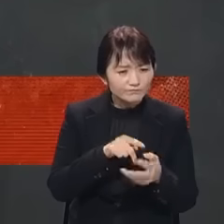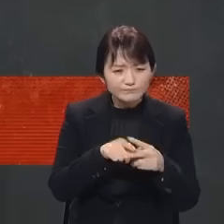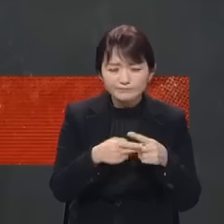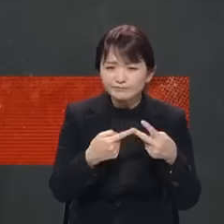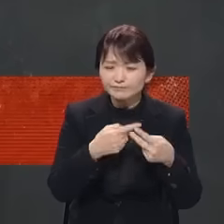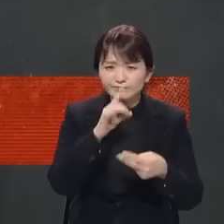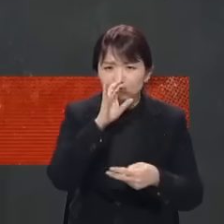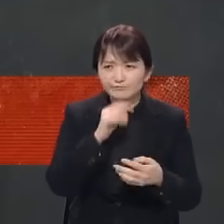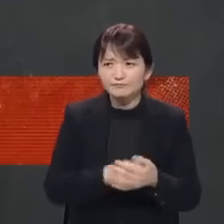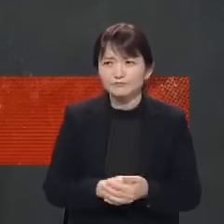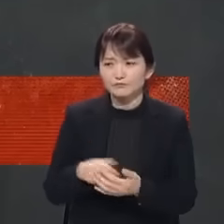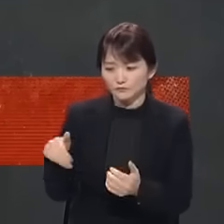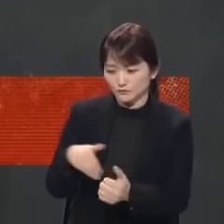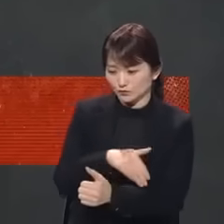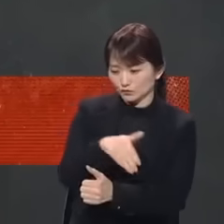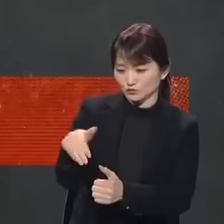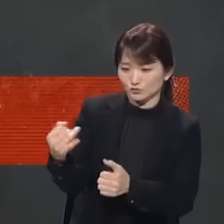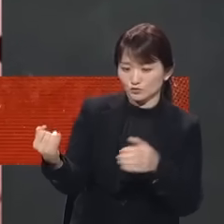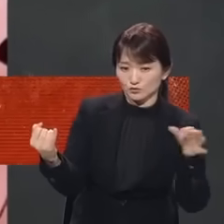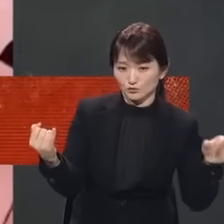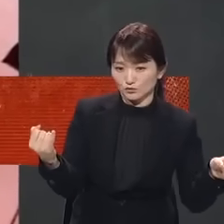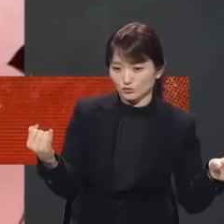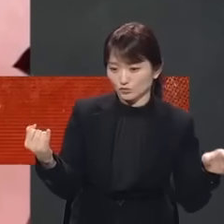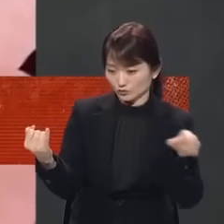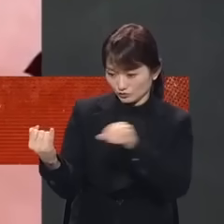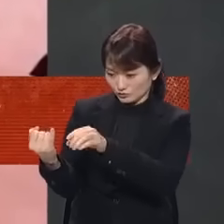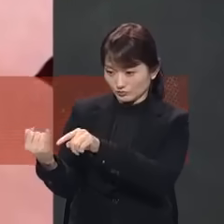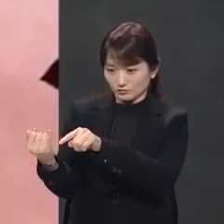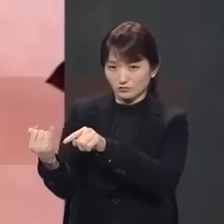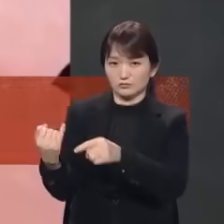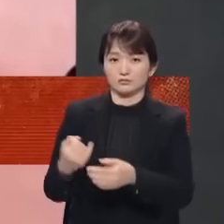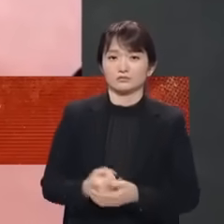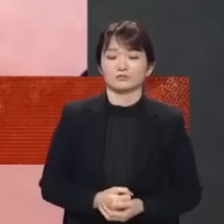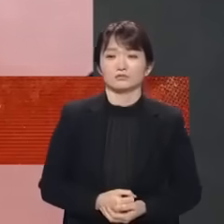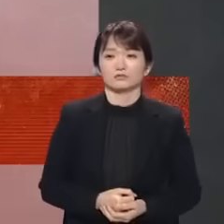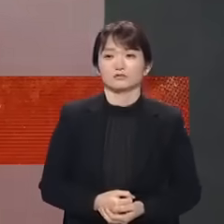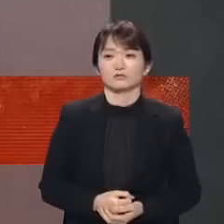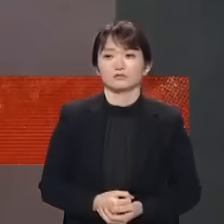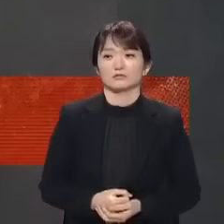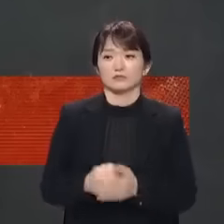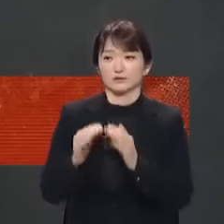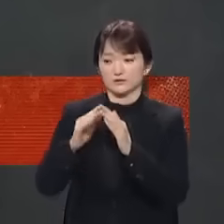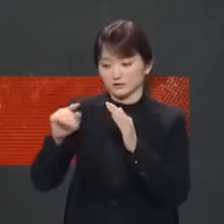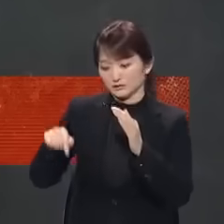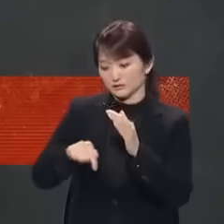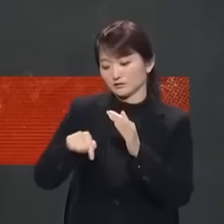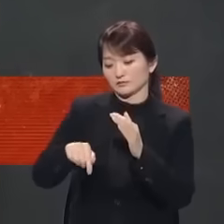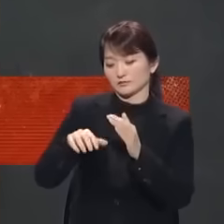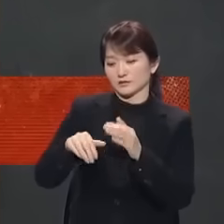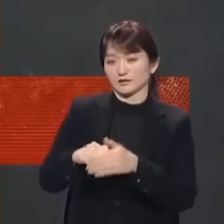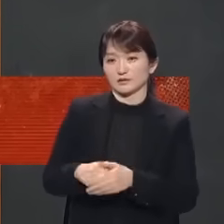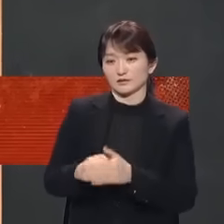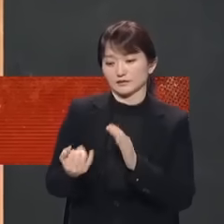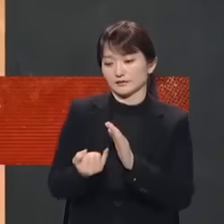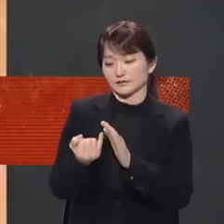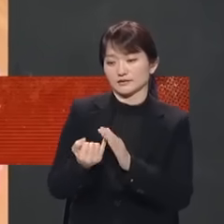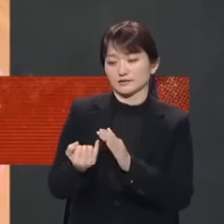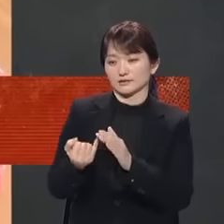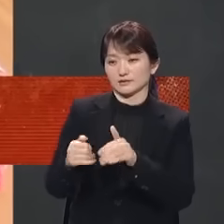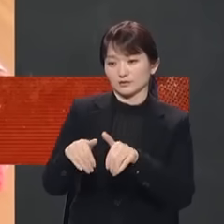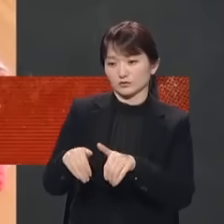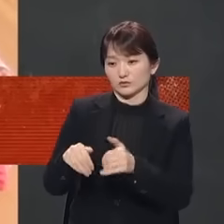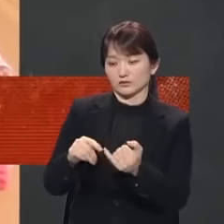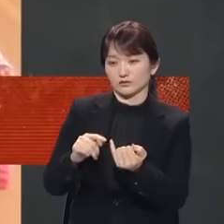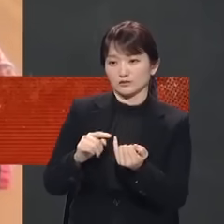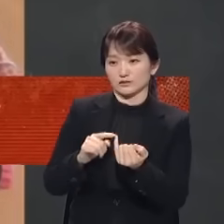주변에서 저렇게 돈을 몰아주니까 그런 일이 벌어졌던 건데, 정말 황당한 건 집에서 가사도우미로 일했던 80대 여성에게까지 사기를